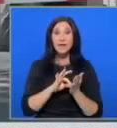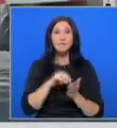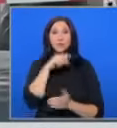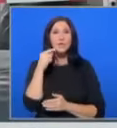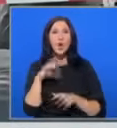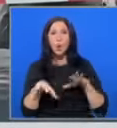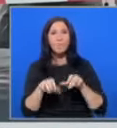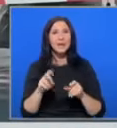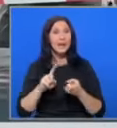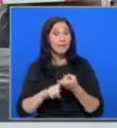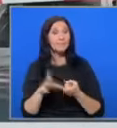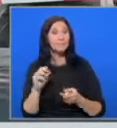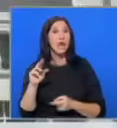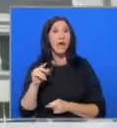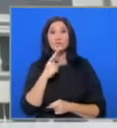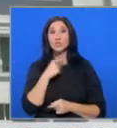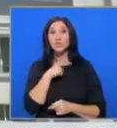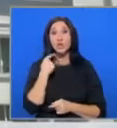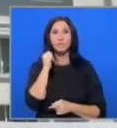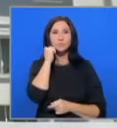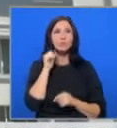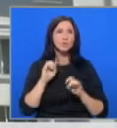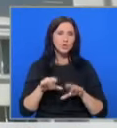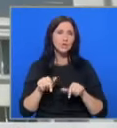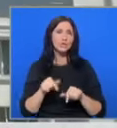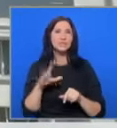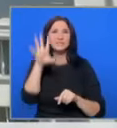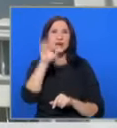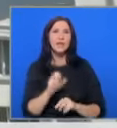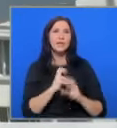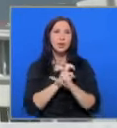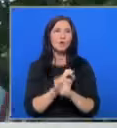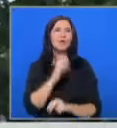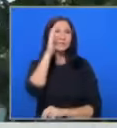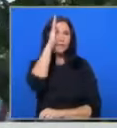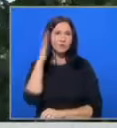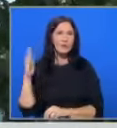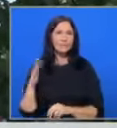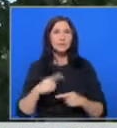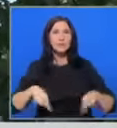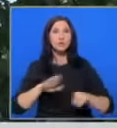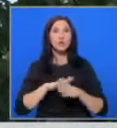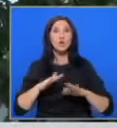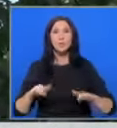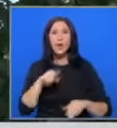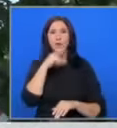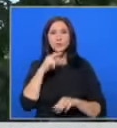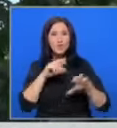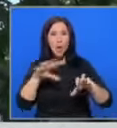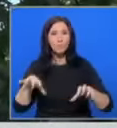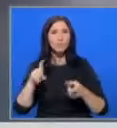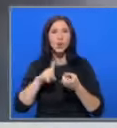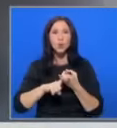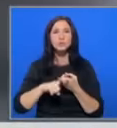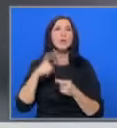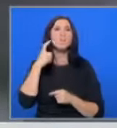окупирания Крим. Без да споменава за жертви, Москва съобщи днес за свалени дронове над северозападните райони на Черно море и над руските области Курск